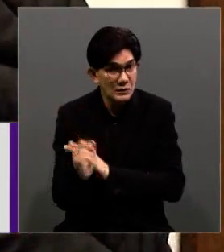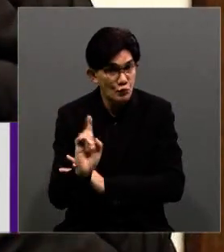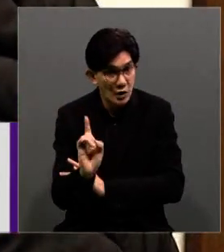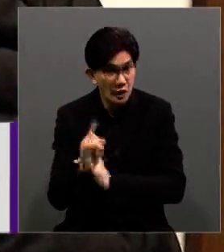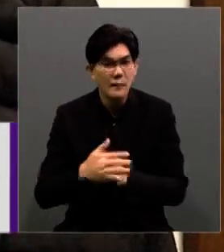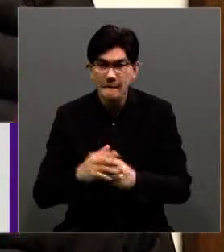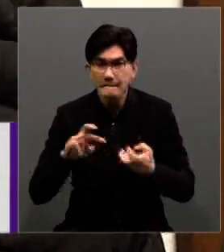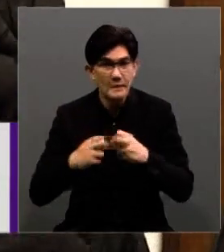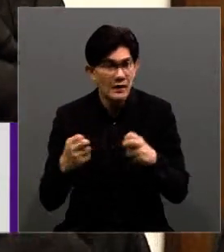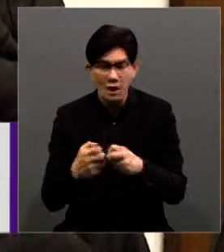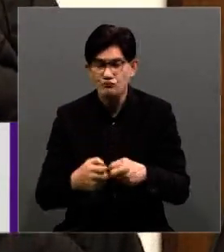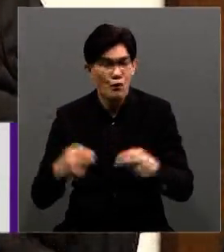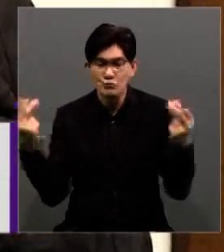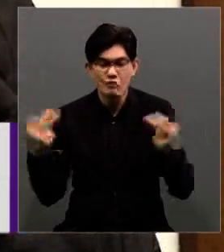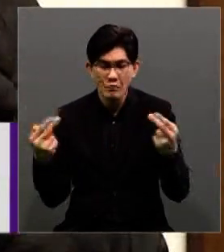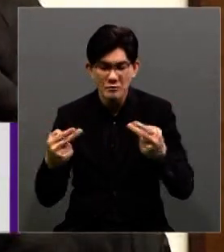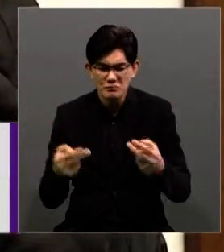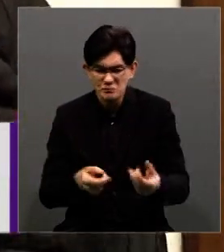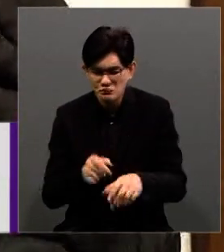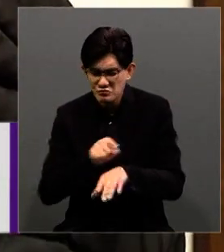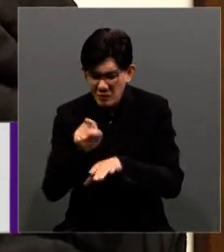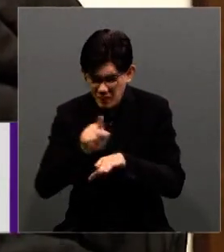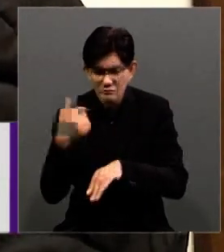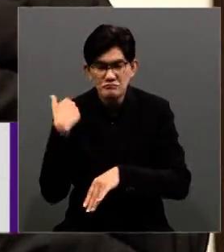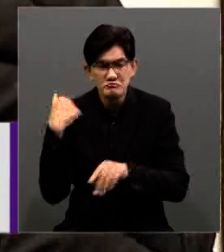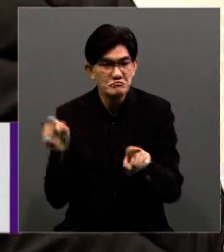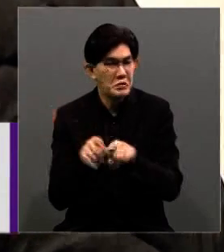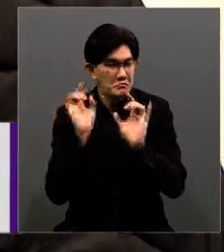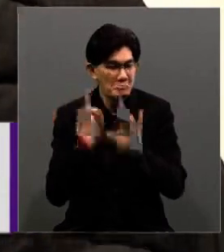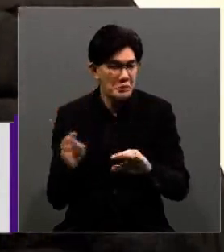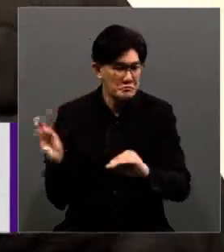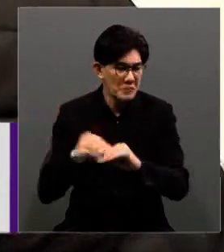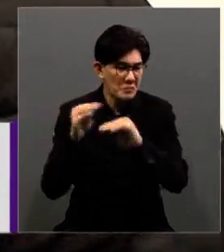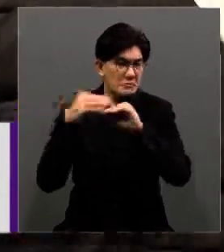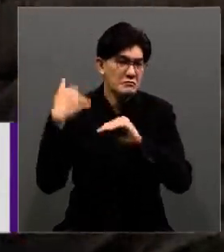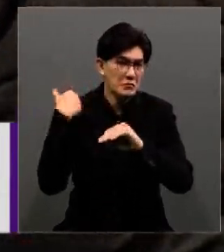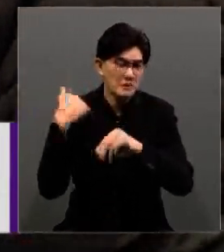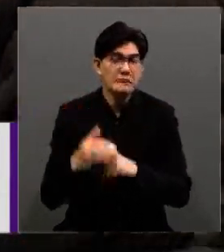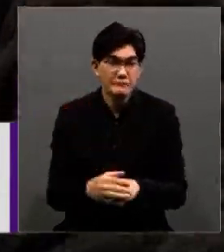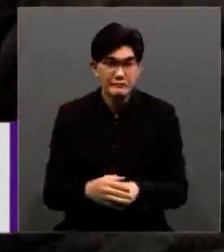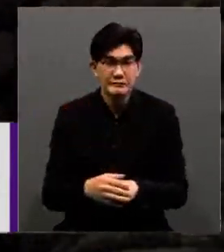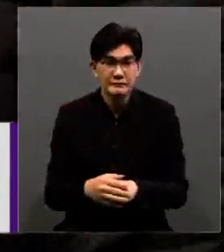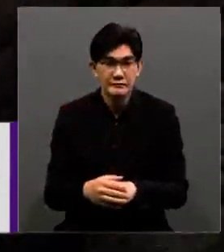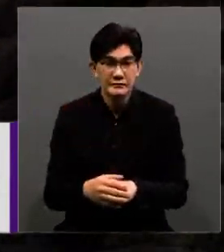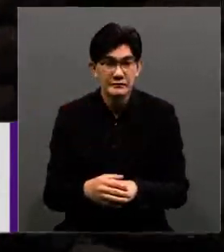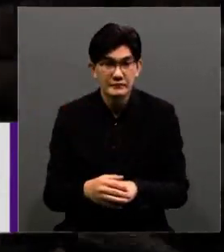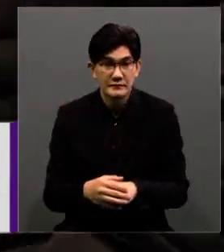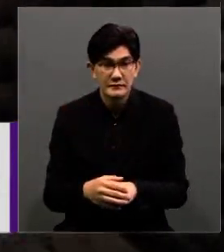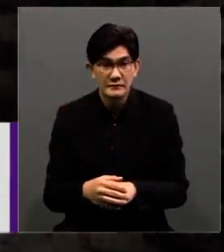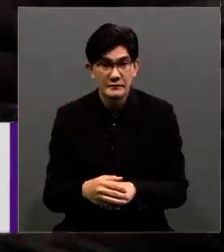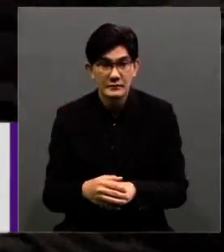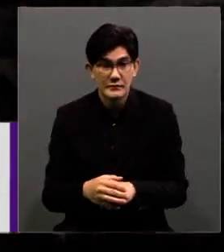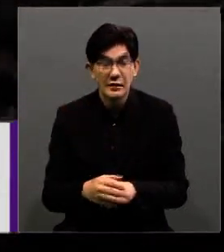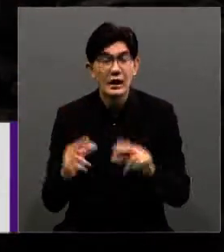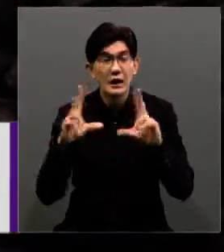จะนำไปสู่การถูกโจมตีได้นะครับซึ่งจะเป็นการโจมตีระดับที่รุนแรงแบบที่ไม่เคยมีมาก่อนด้วยแล้วพอถึงเวลานั้นเนี่ย